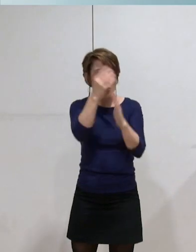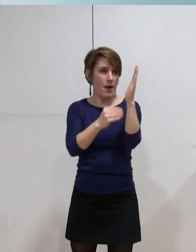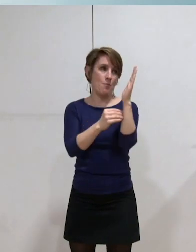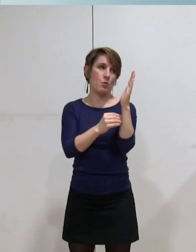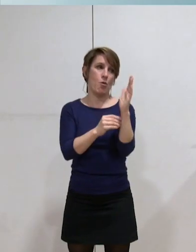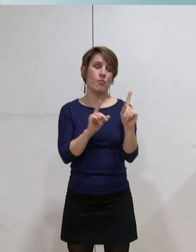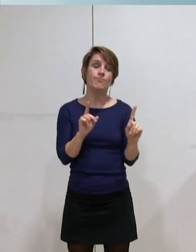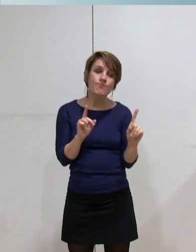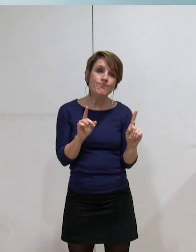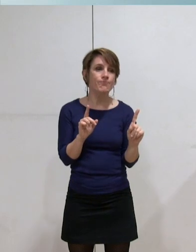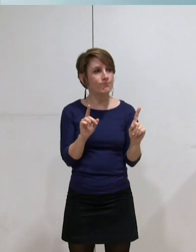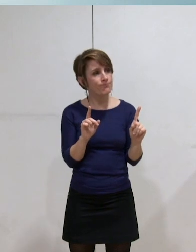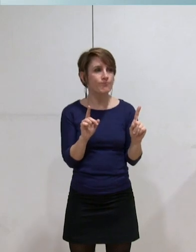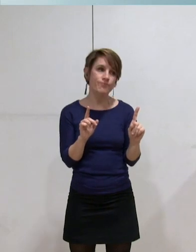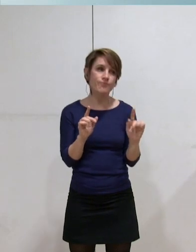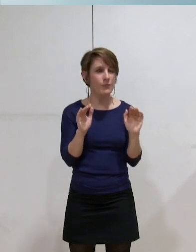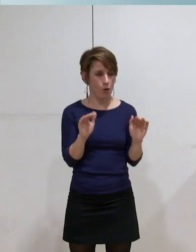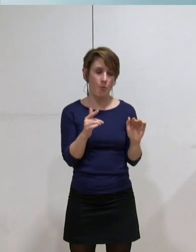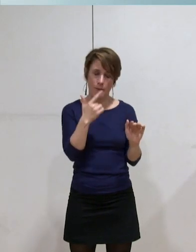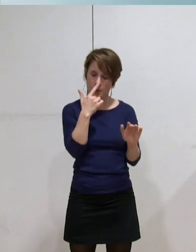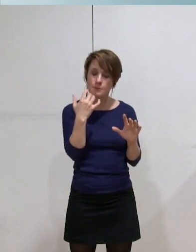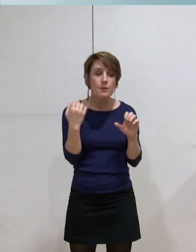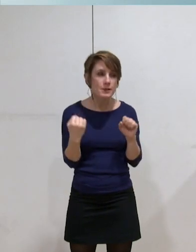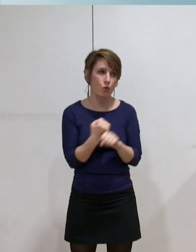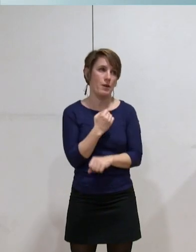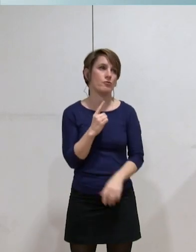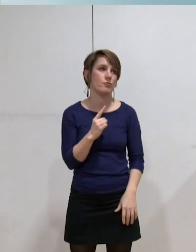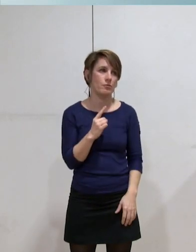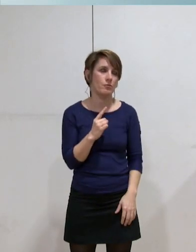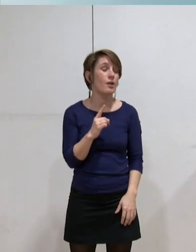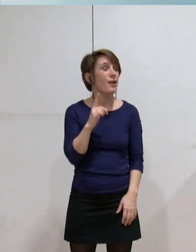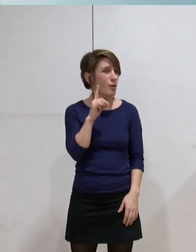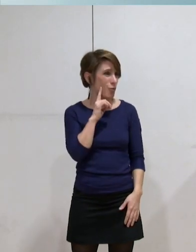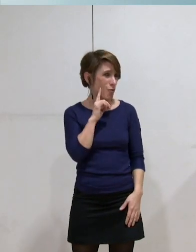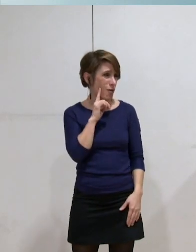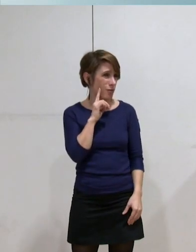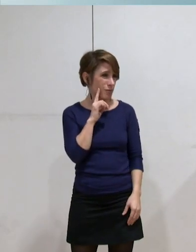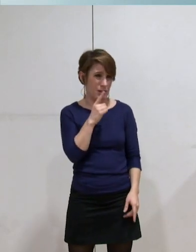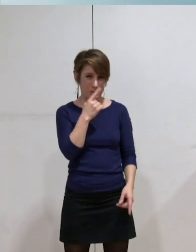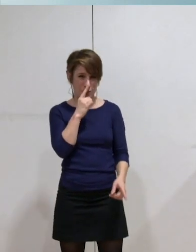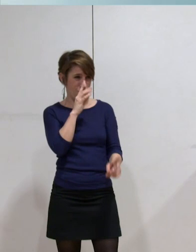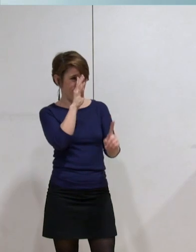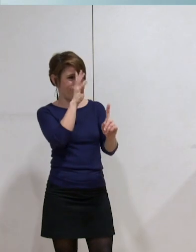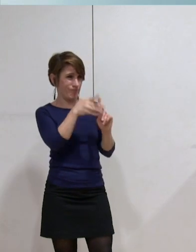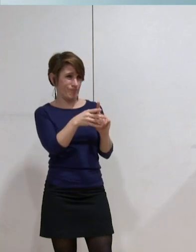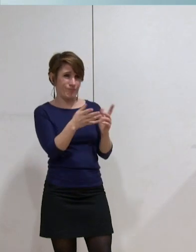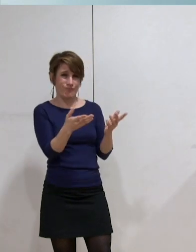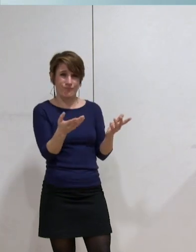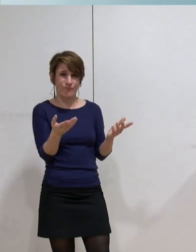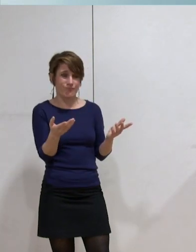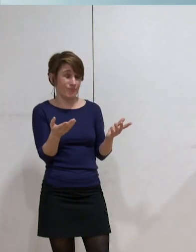c'est quand même regrettable parce que vous donnez vraiment le sentiment je le dis comme